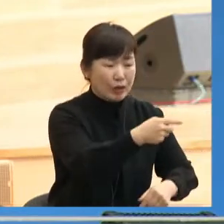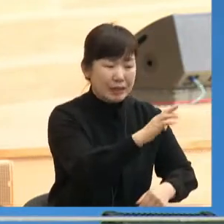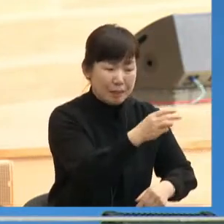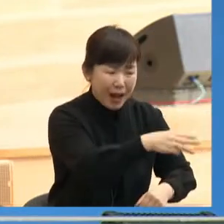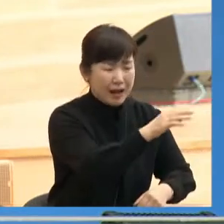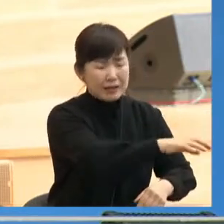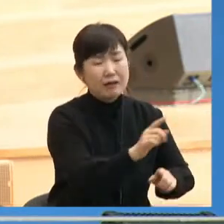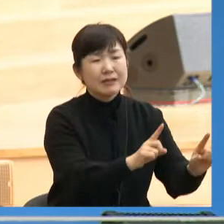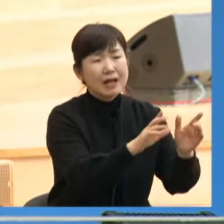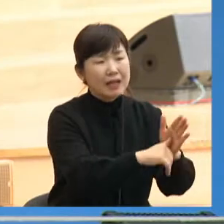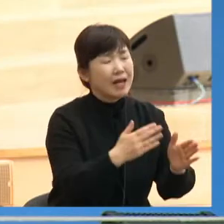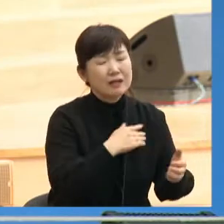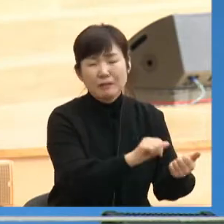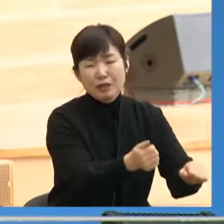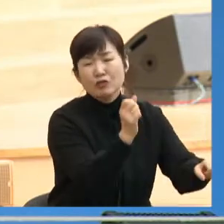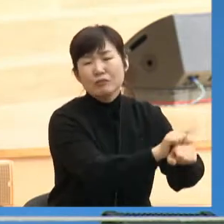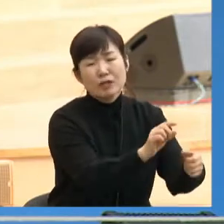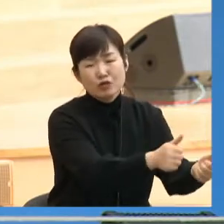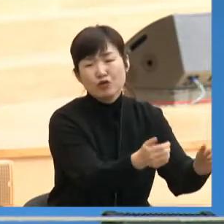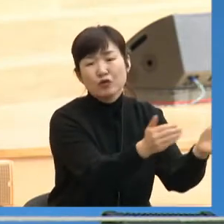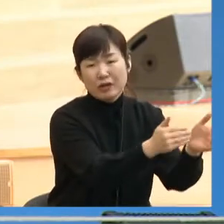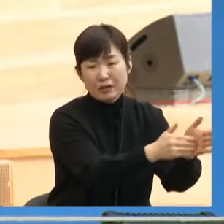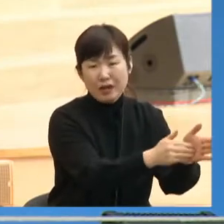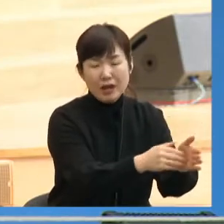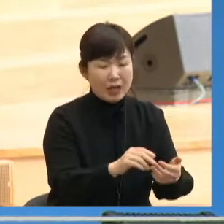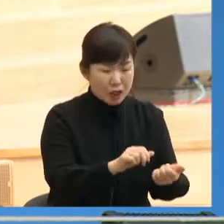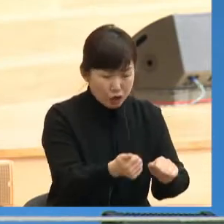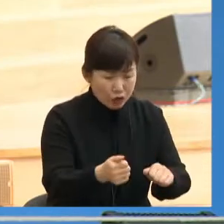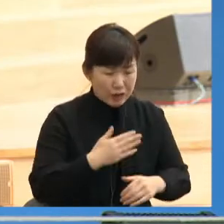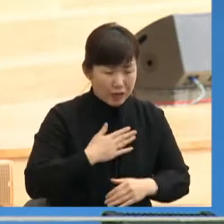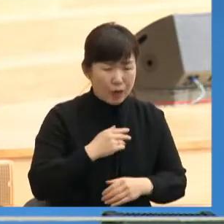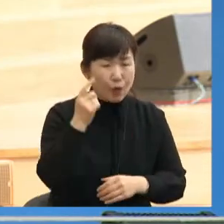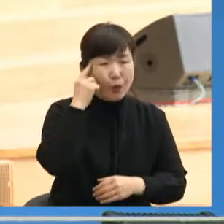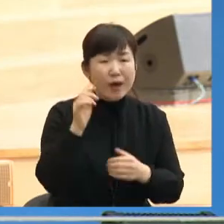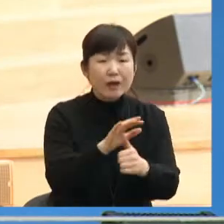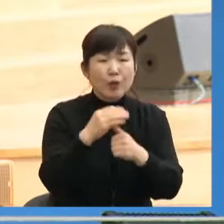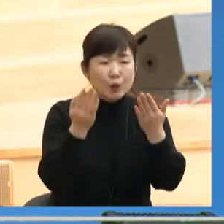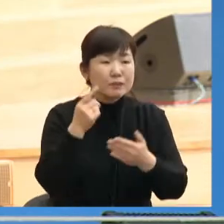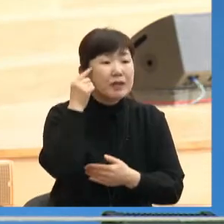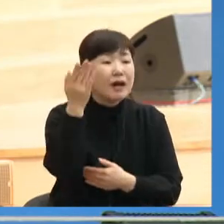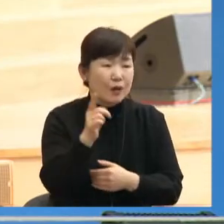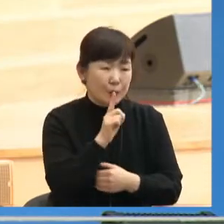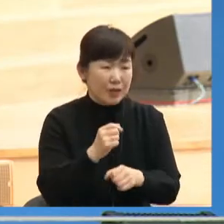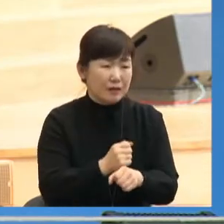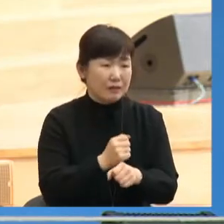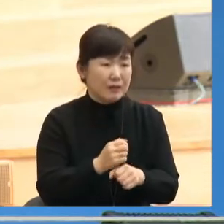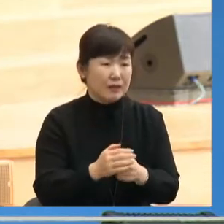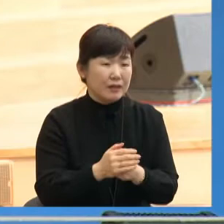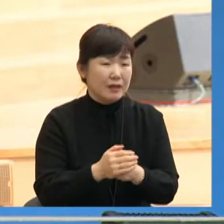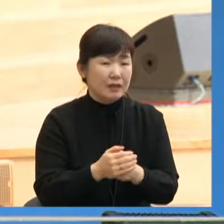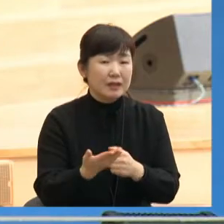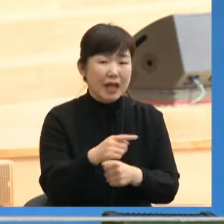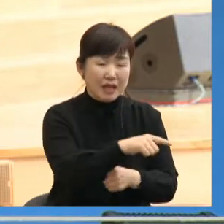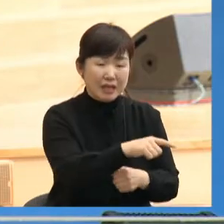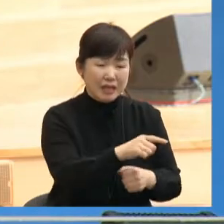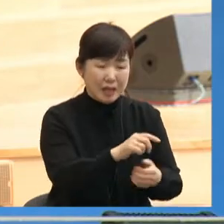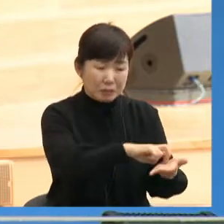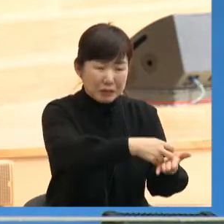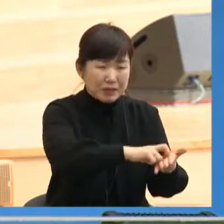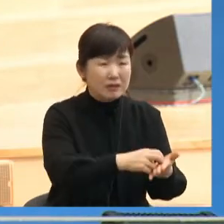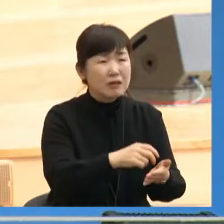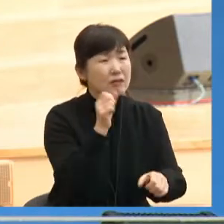삶이었습니다. 죽은 나를 어찌 돌보시려 하십니까? 지금 이 말을 하고 있는 겁니다. 그런데 정말 그의 인생은 죽은